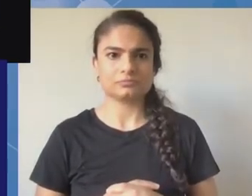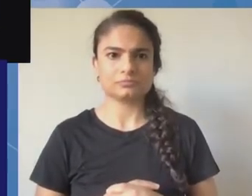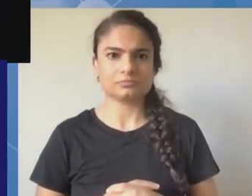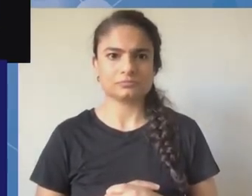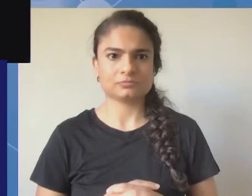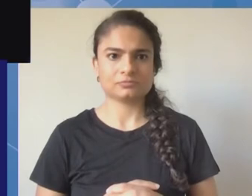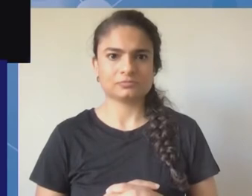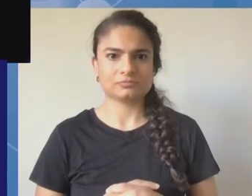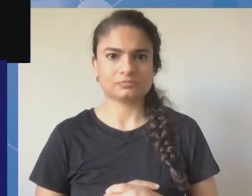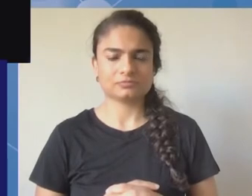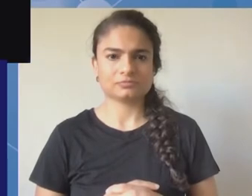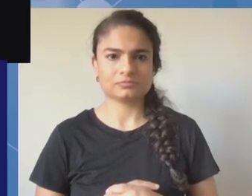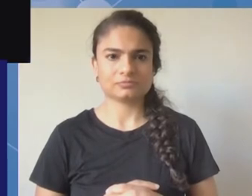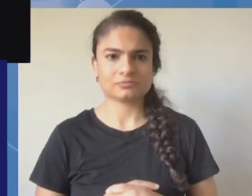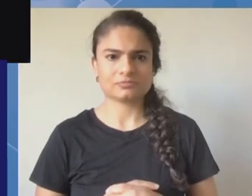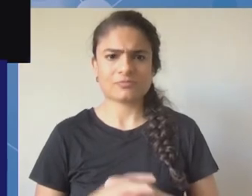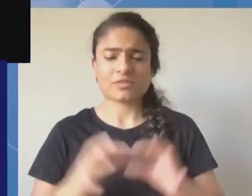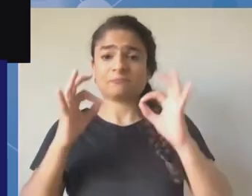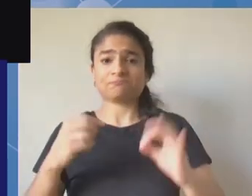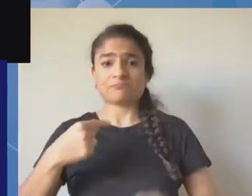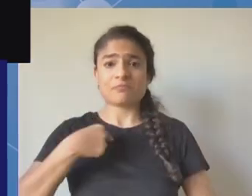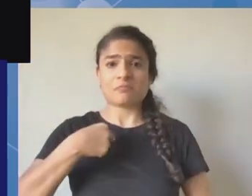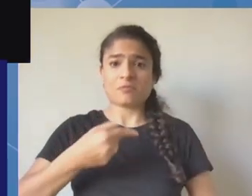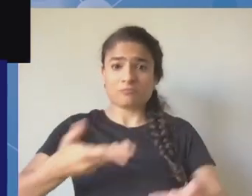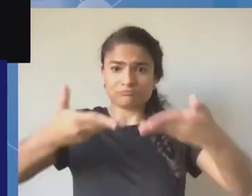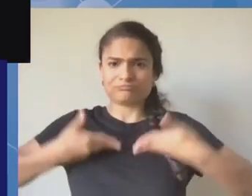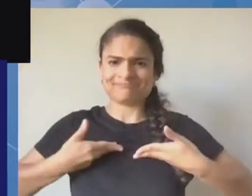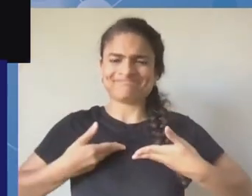大家好，我的名字叫 Jennifer Chang， 我代表我自己发言。